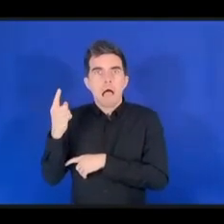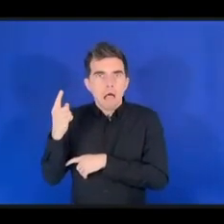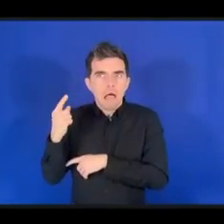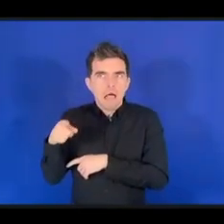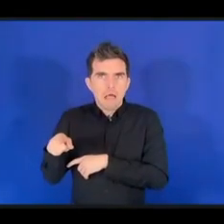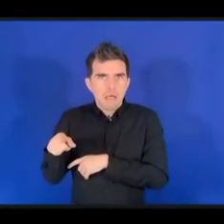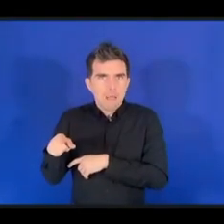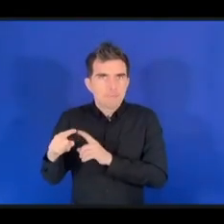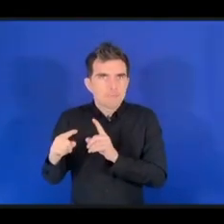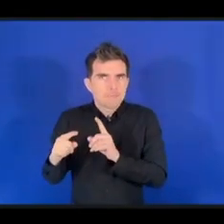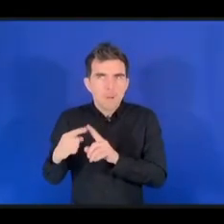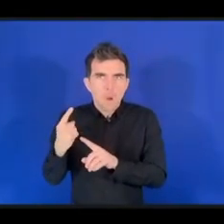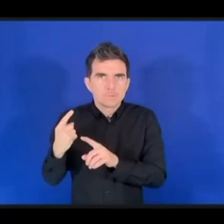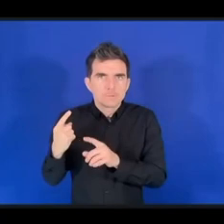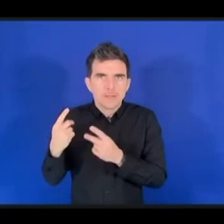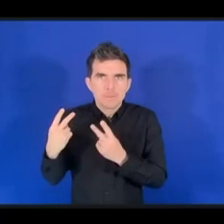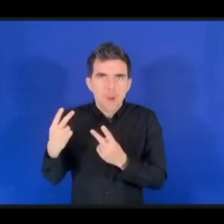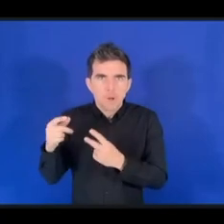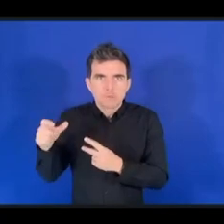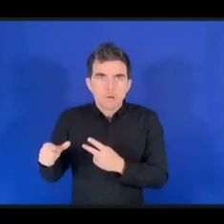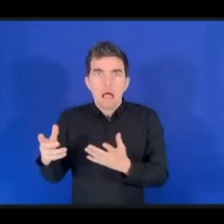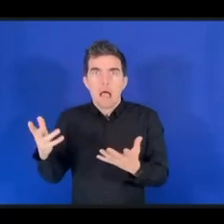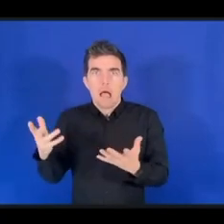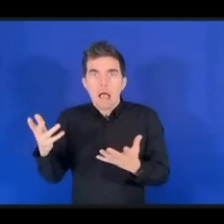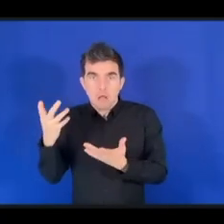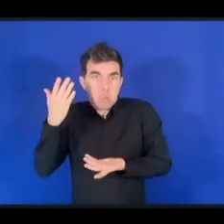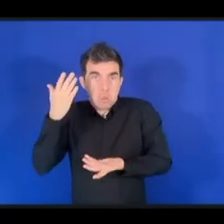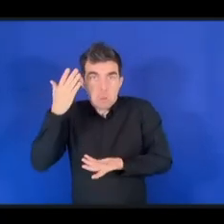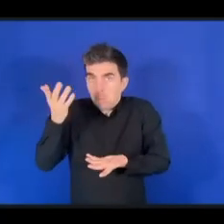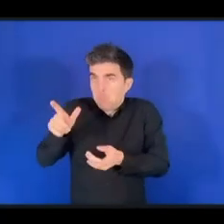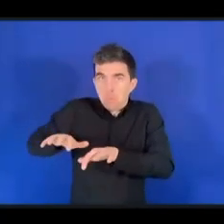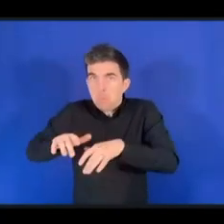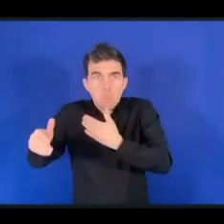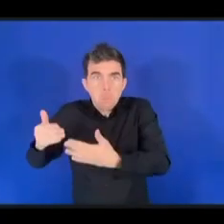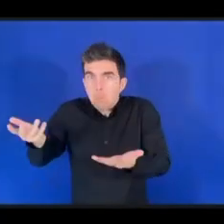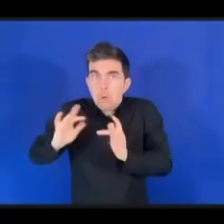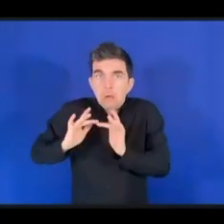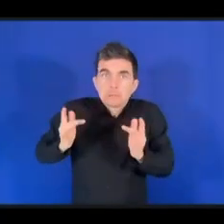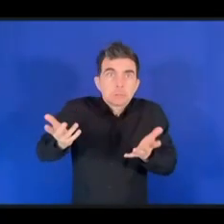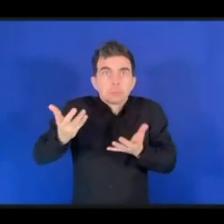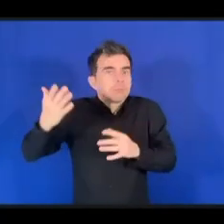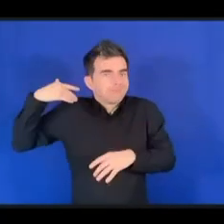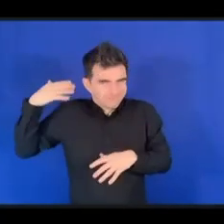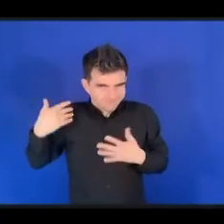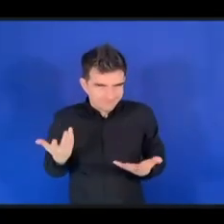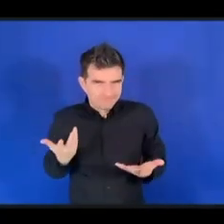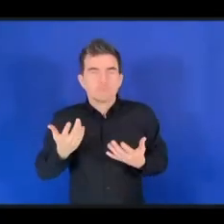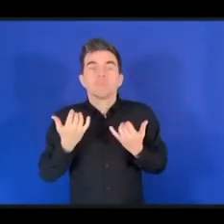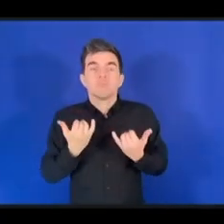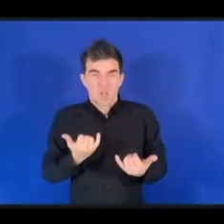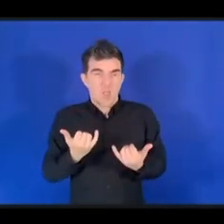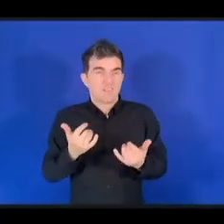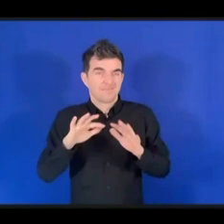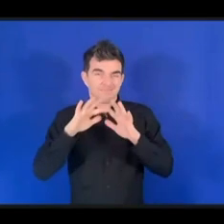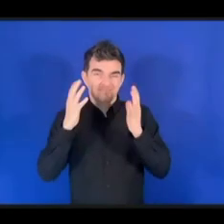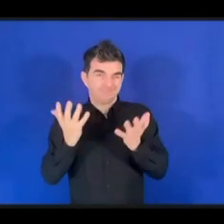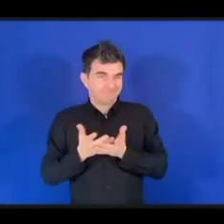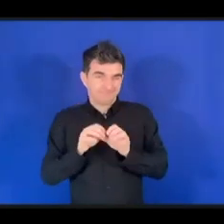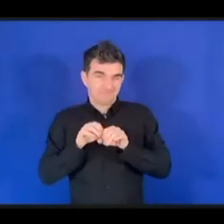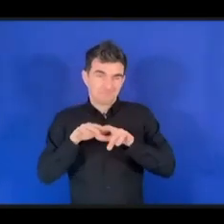么多相互联系的挑战的情况下，我们就是要纳入不同的观点和专长来应对这些挑